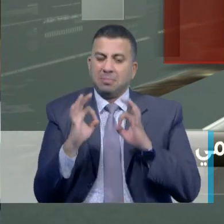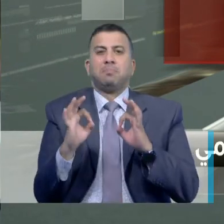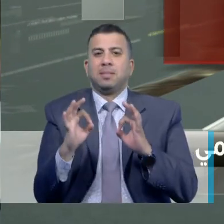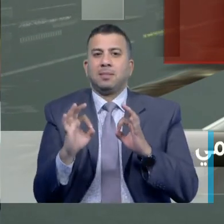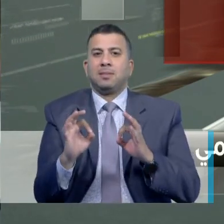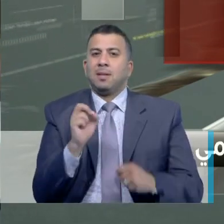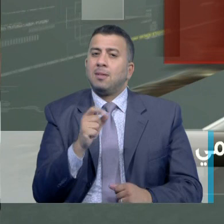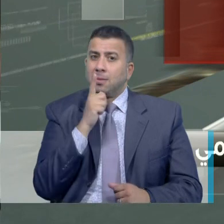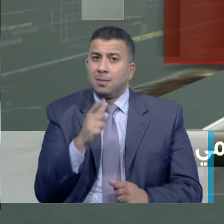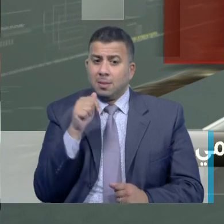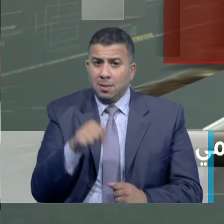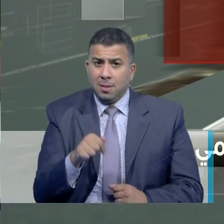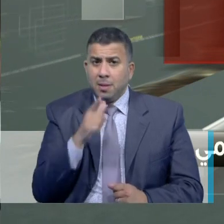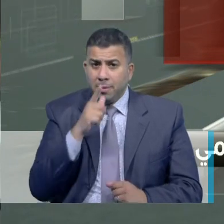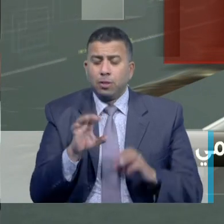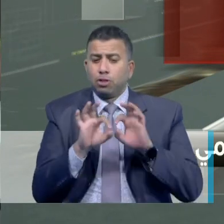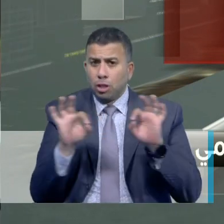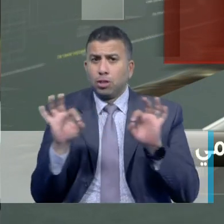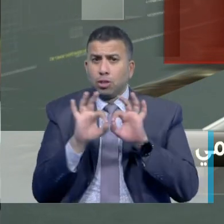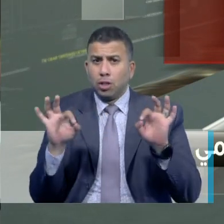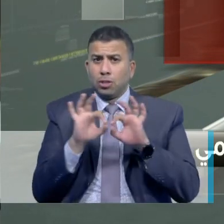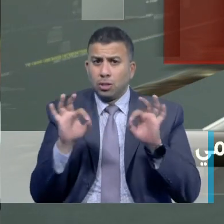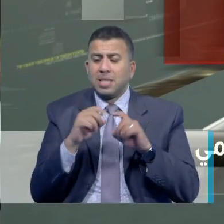ولأن نحن الآن كل ما نجهزه كله للسنة القادمة.